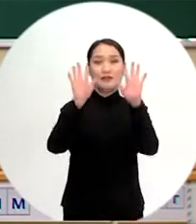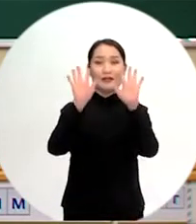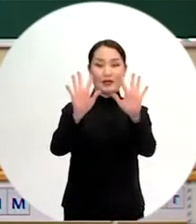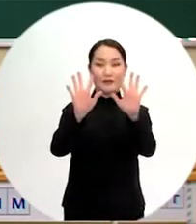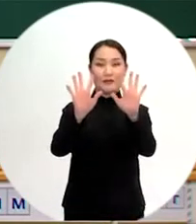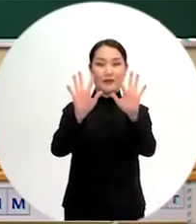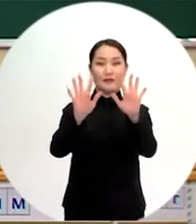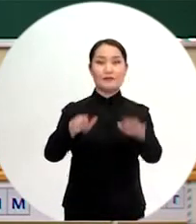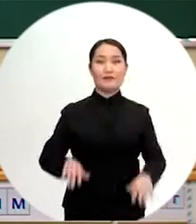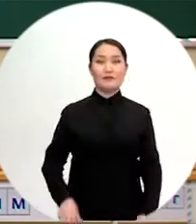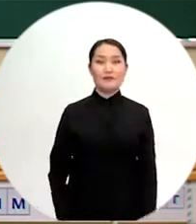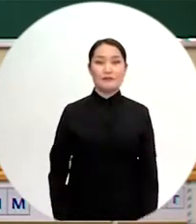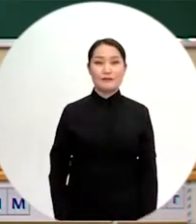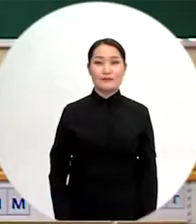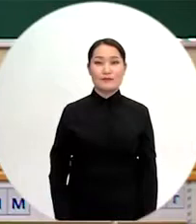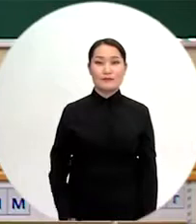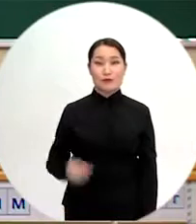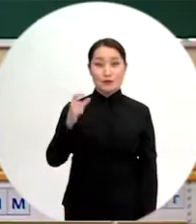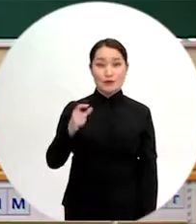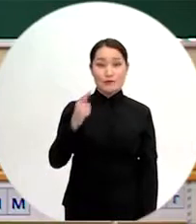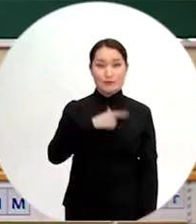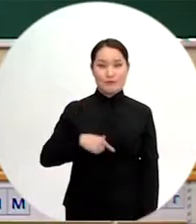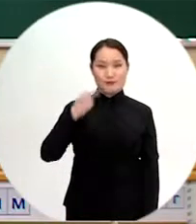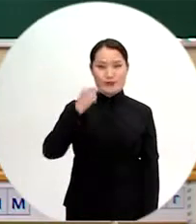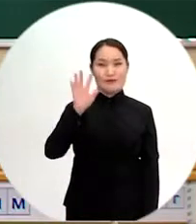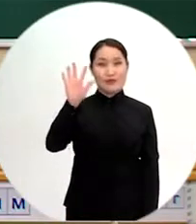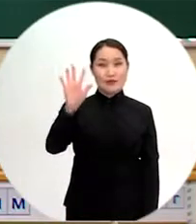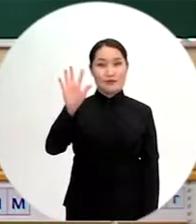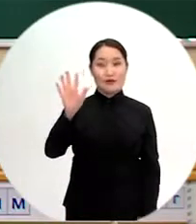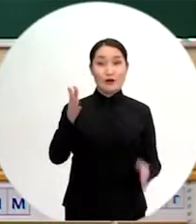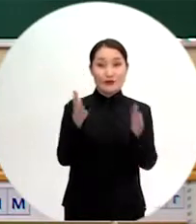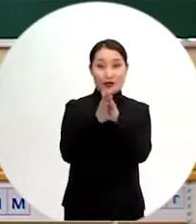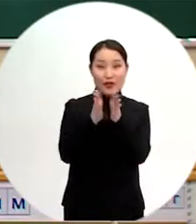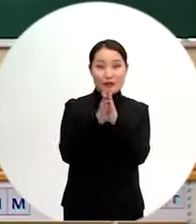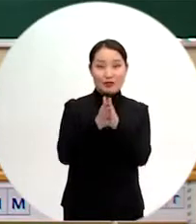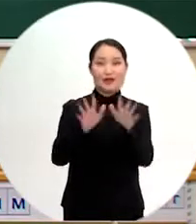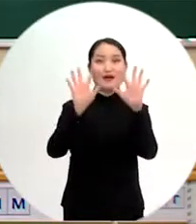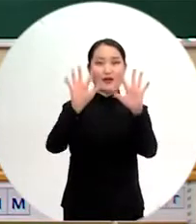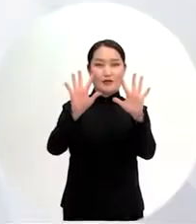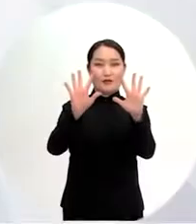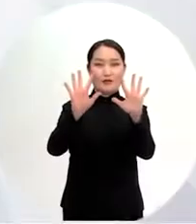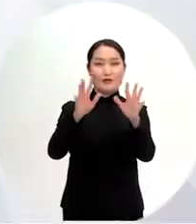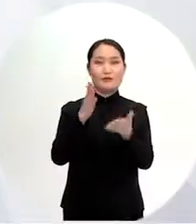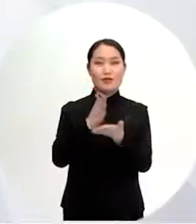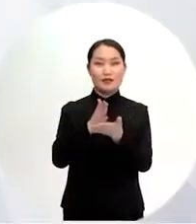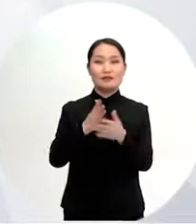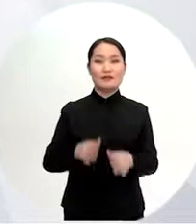хуруу. Хүний нэг гарт 5 хуруу байдаг. Хоёр гарт 10 хуруу.